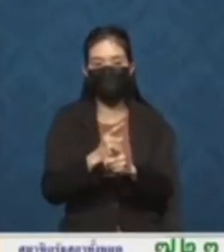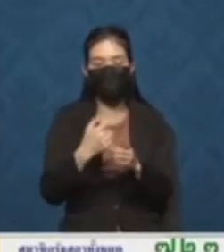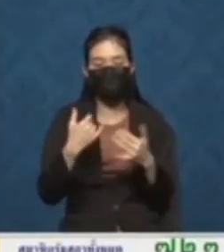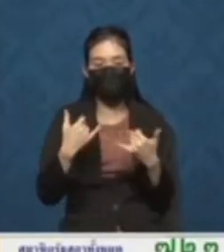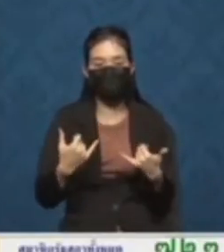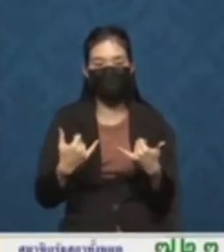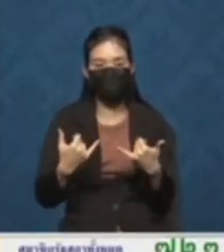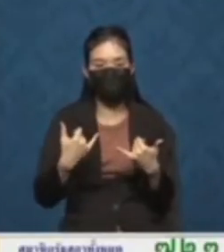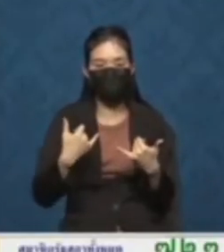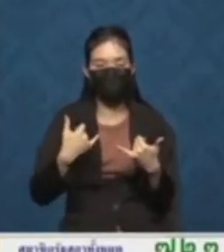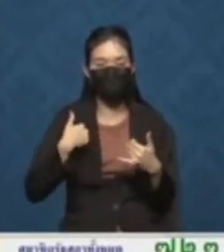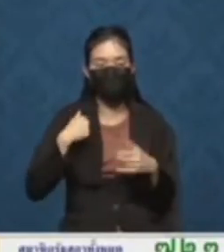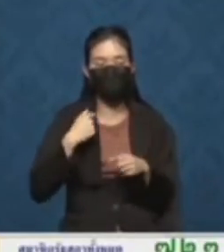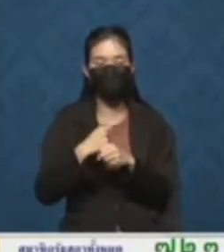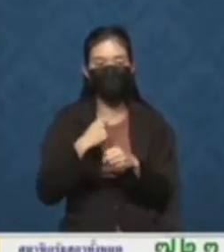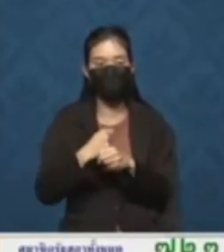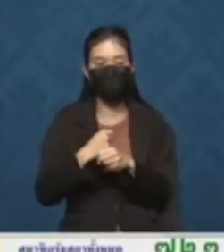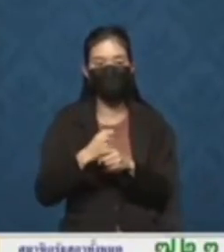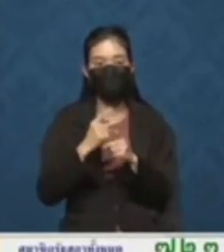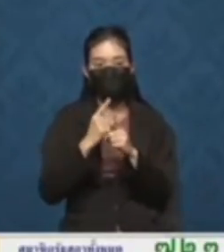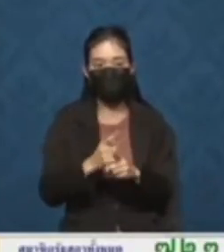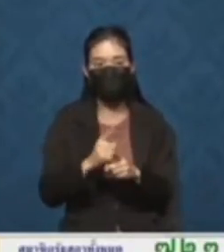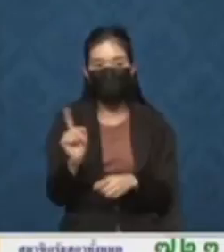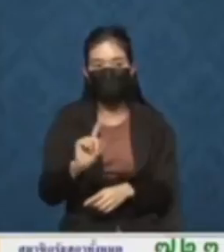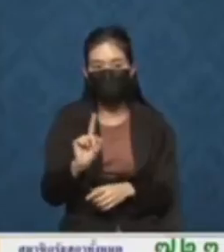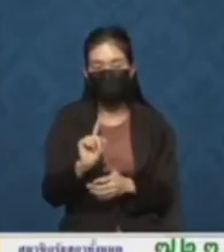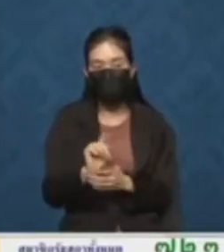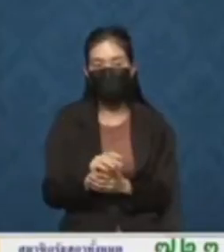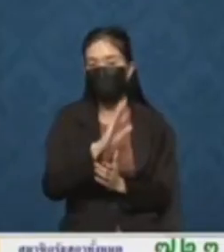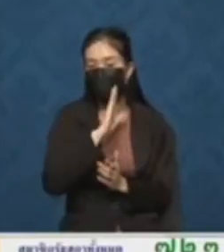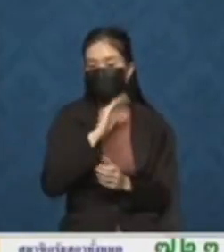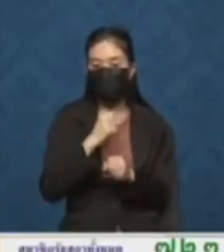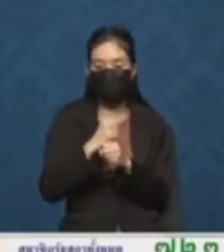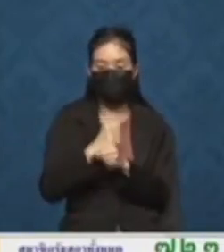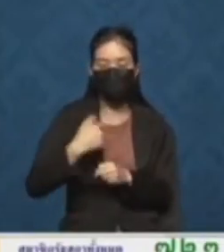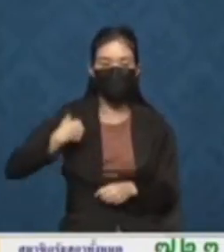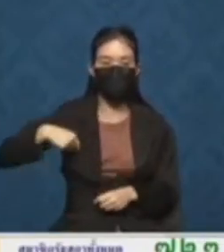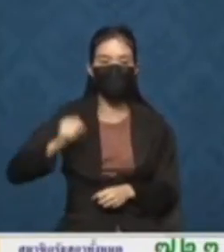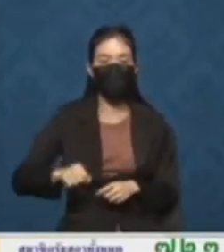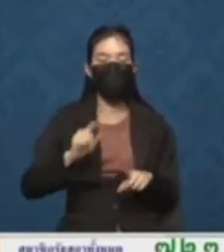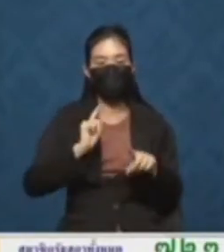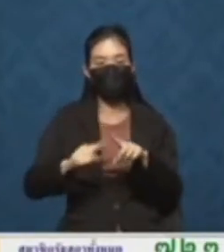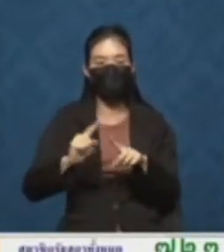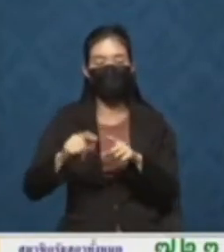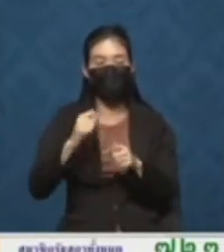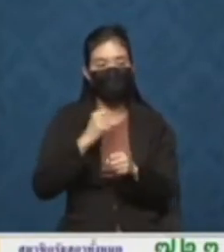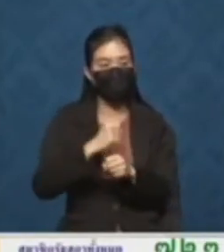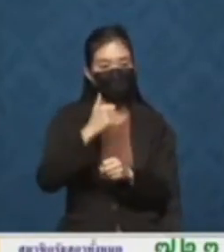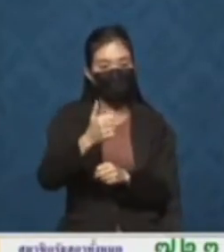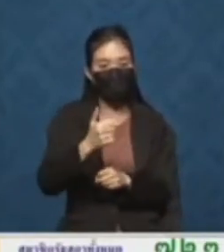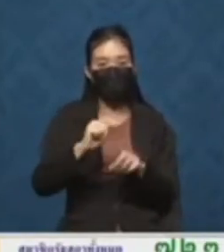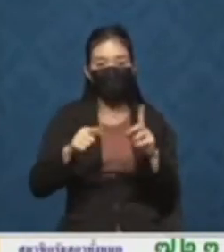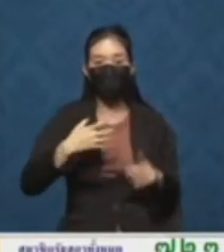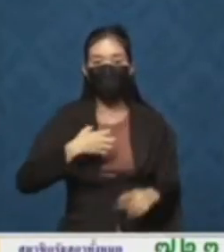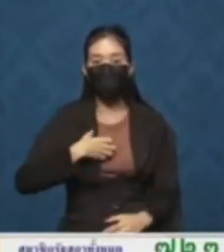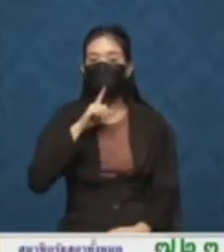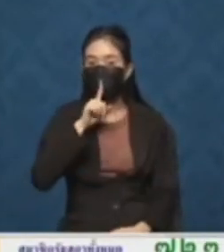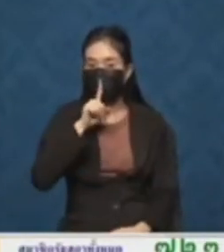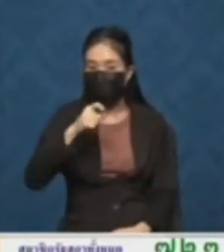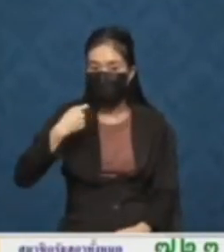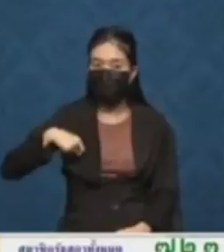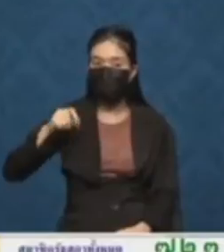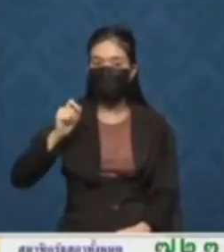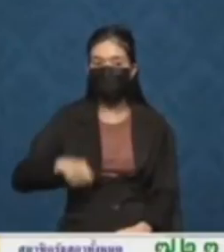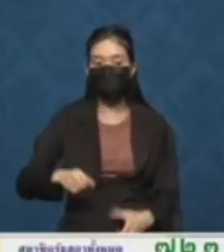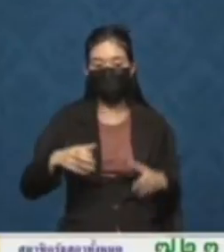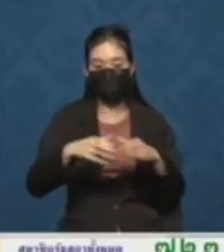เป็นนิติบัญญัติเข้าแทรกแซงศาลได้เข้าแทรกแซงองค์กรอิสระได้ถามว่าศาลและองค์กร